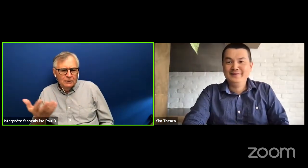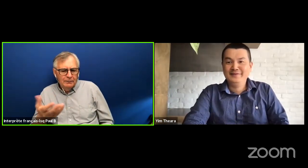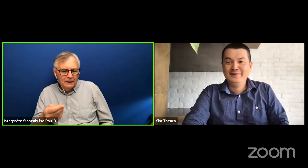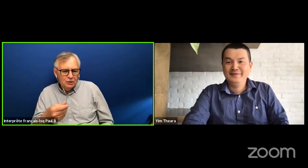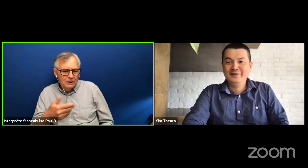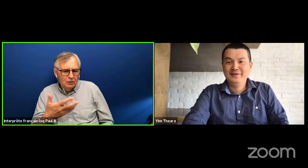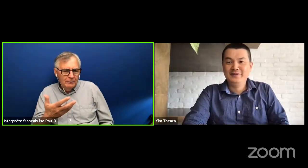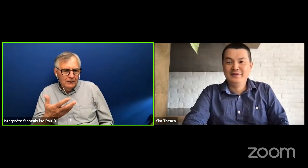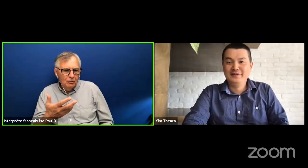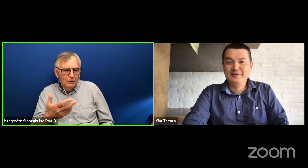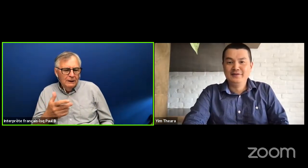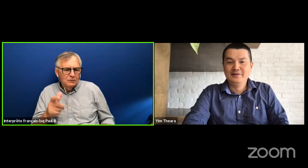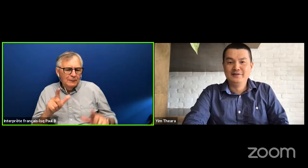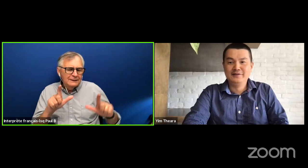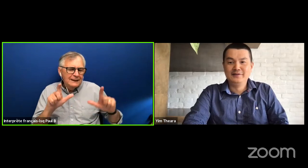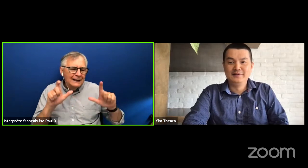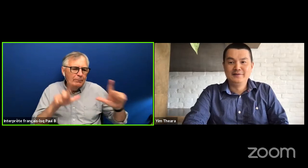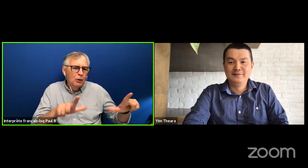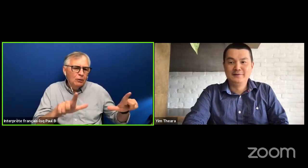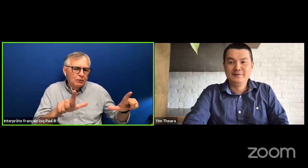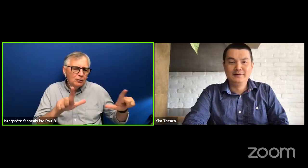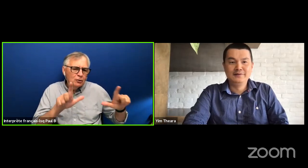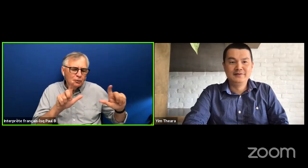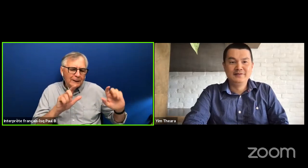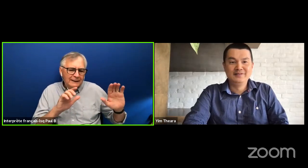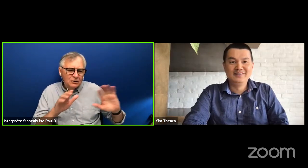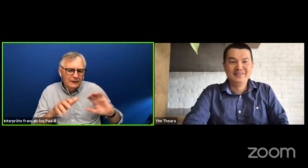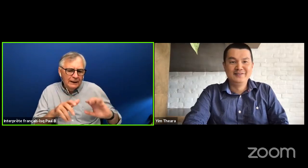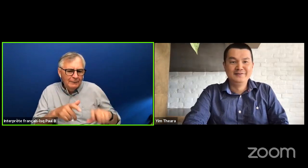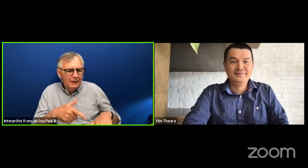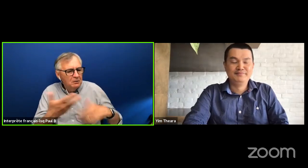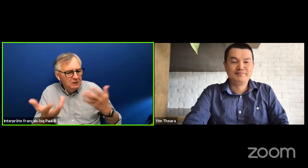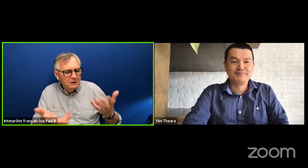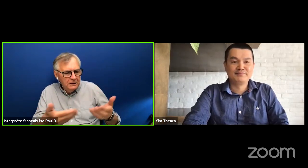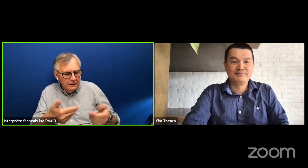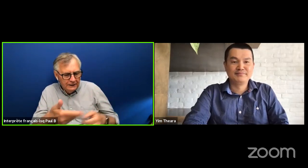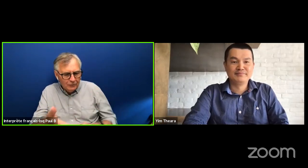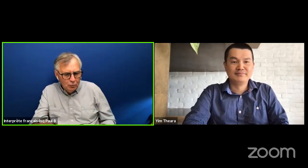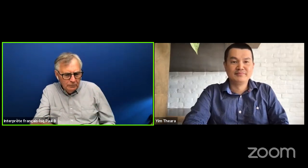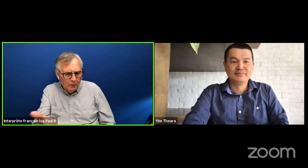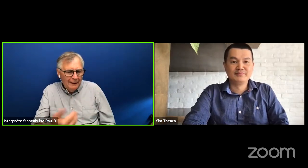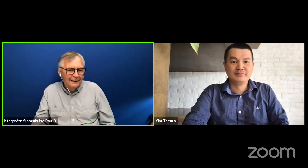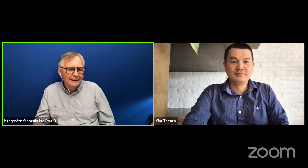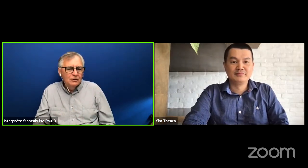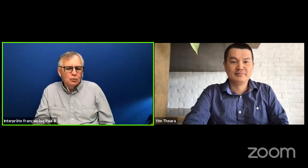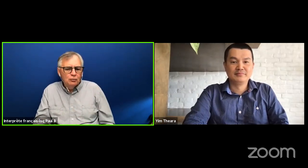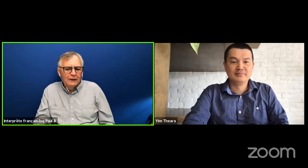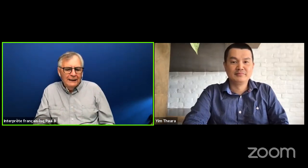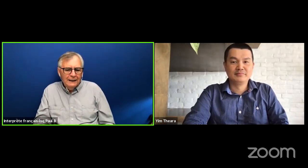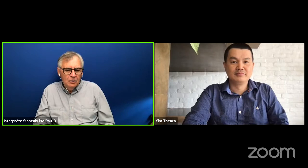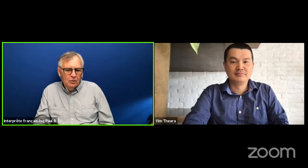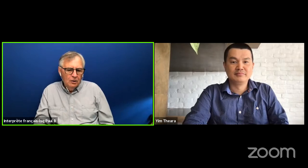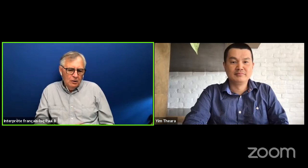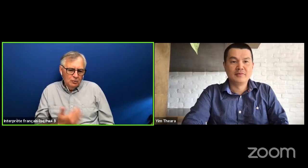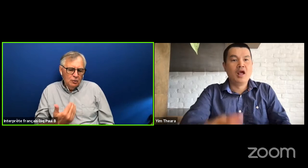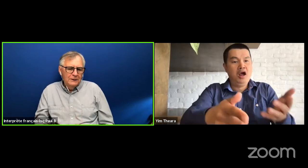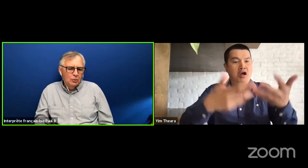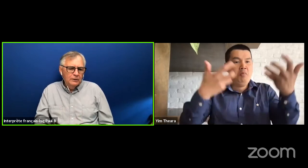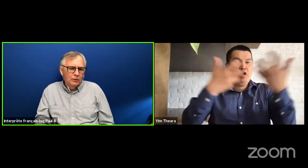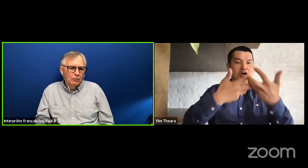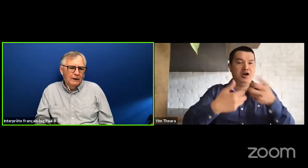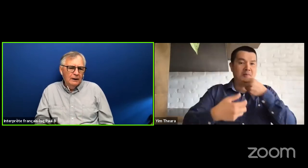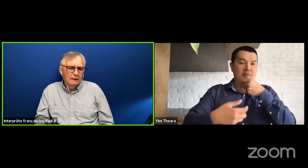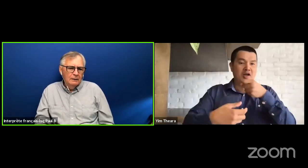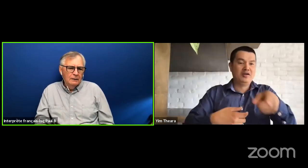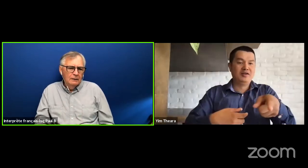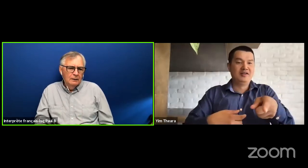tous débrancher leur micro. Je pense à les blocs lorsque je partage l'écran. Mais là, tantôt, il m'a parlé, donc je voyais que son micro